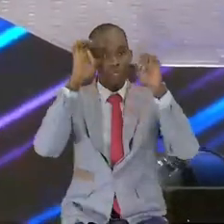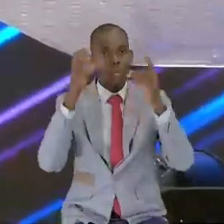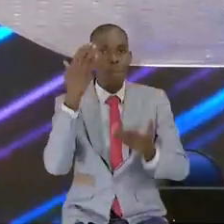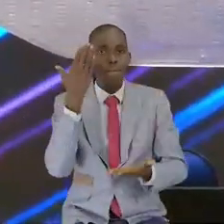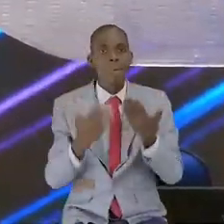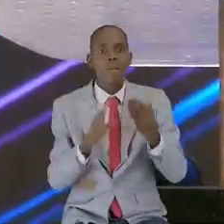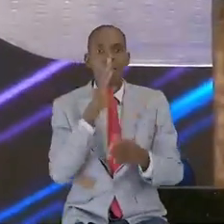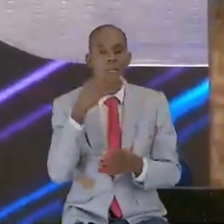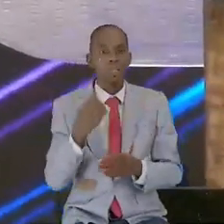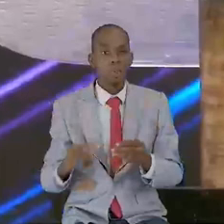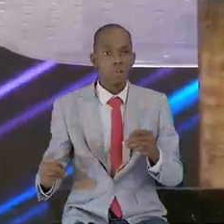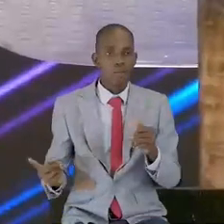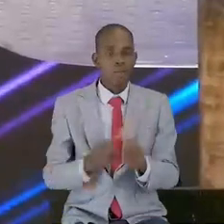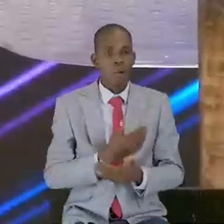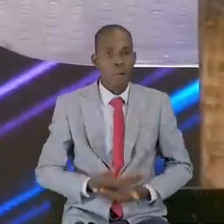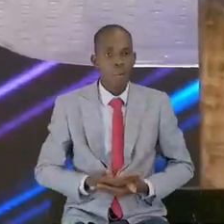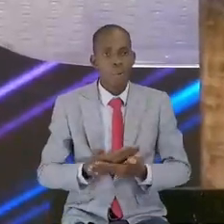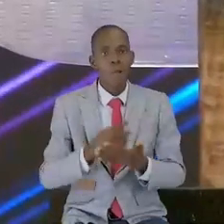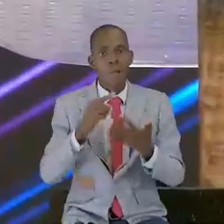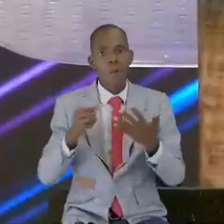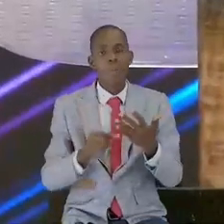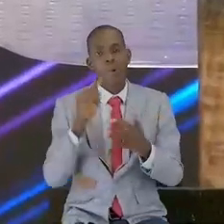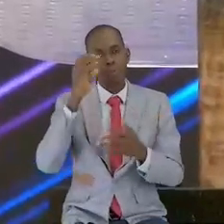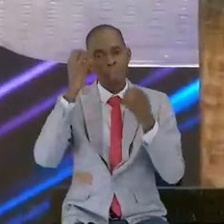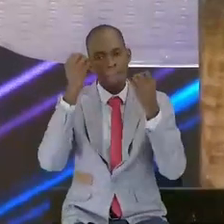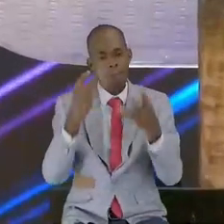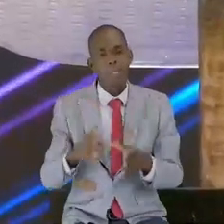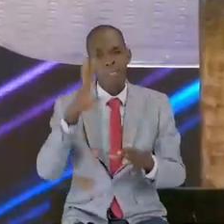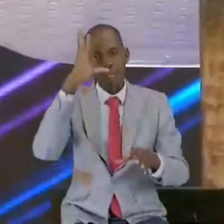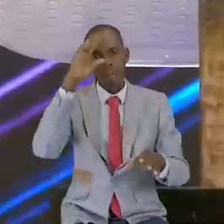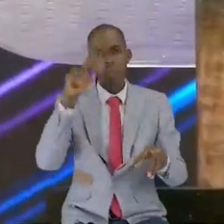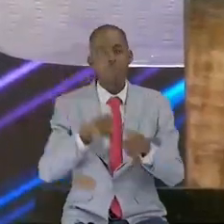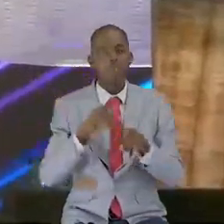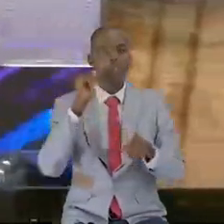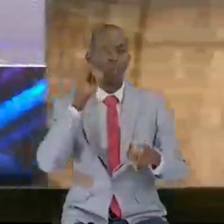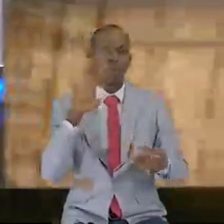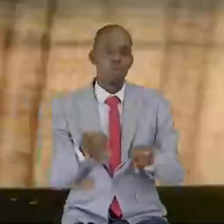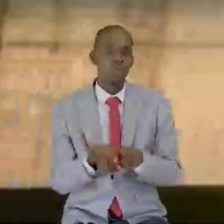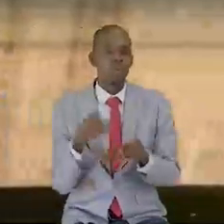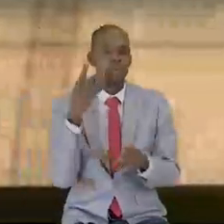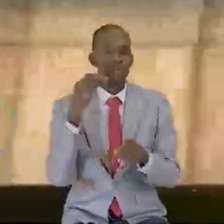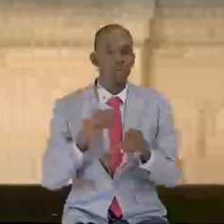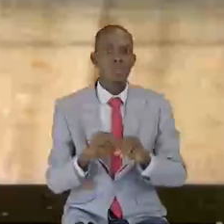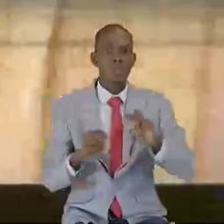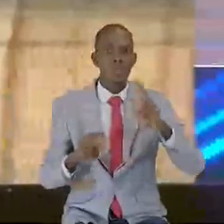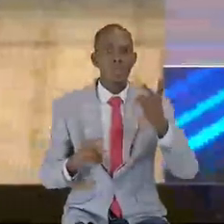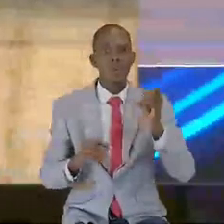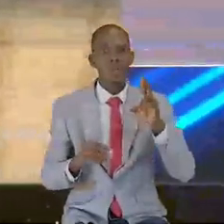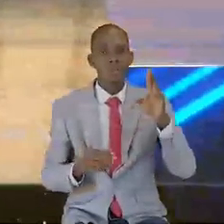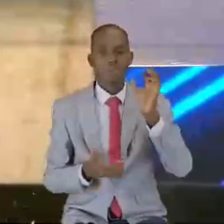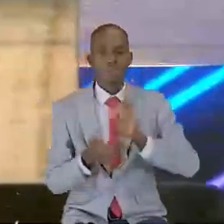premier né entre plusieurs frères. Il nous dit en 2 Corinthiens chapitre